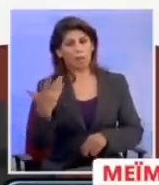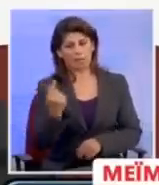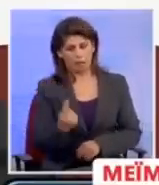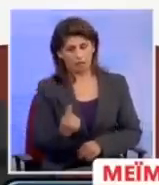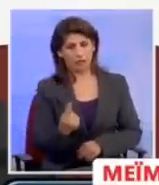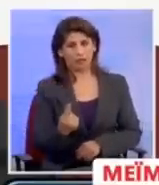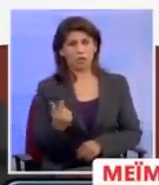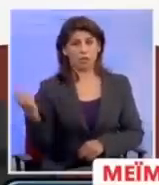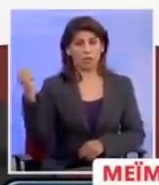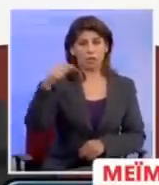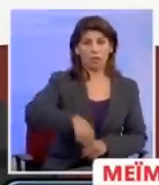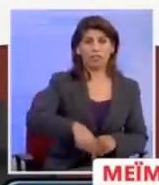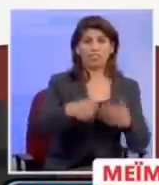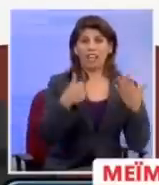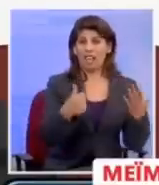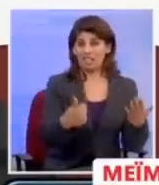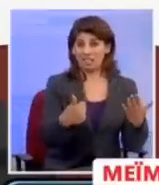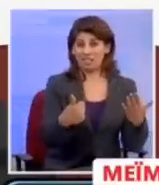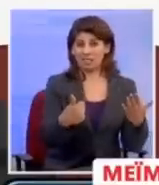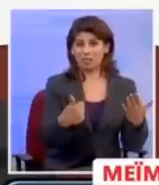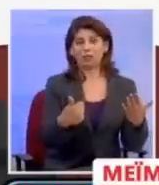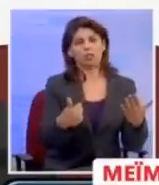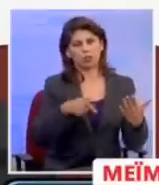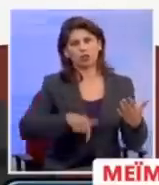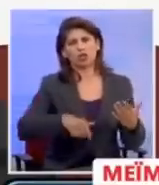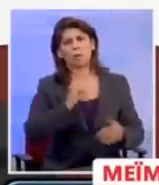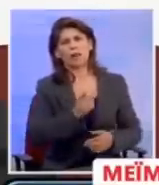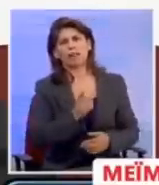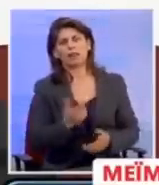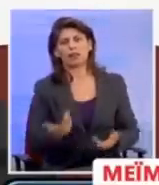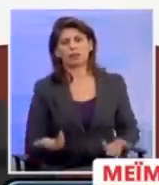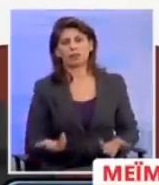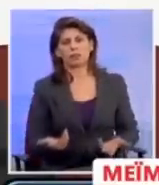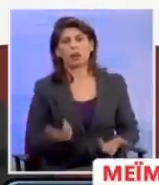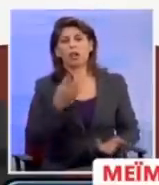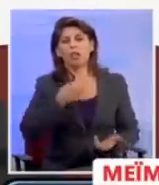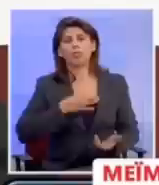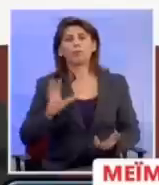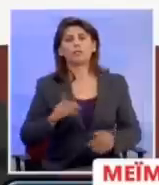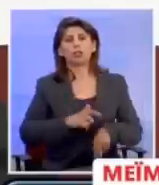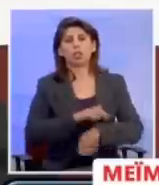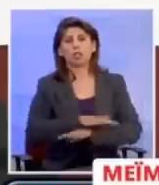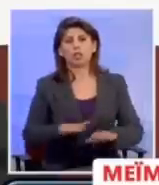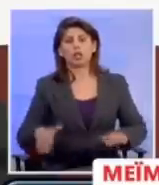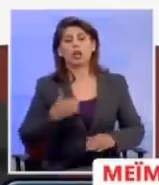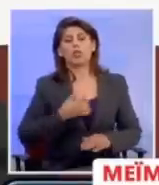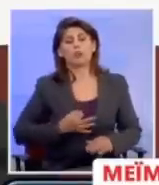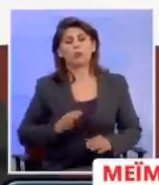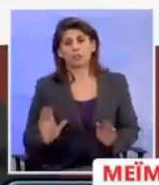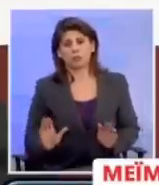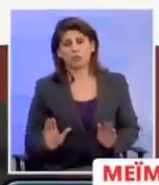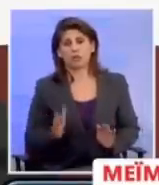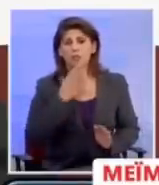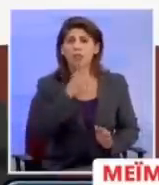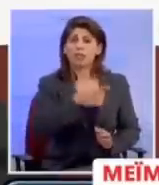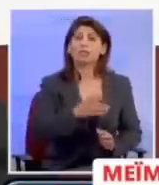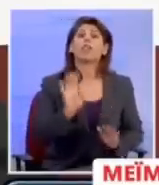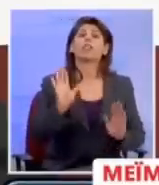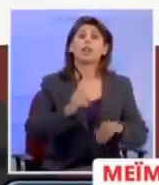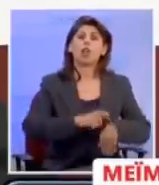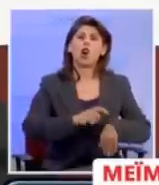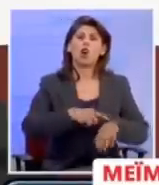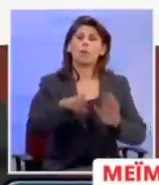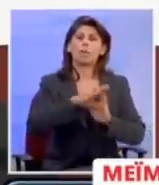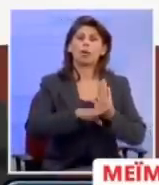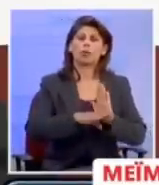5.30, ήρθατε στις 6 και μας κάνετε και παρατήρηση. Και δεν μας λέτε και τι ώρα θα τελειώσουμε. Επειδή λοιπόν εσείς δεν έχετε ωράρια